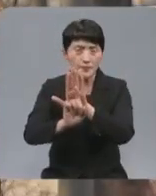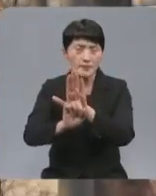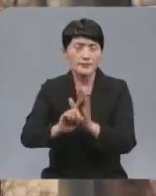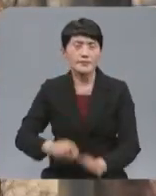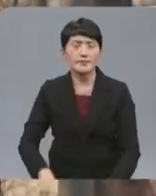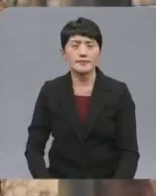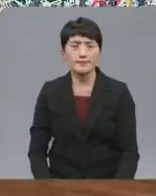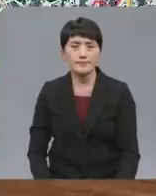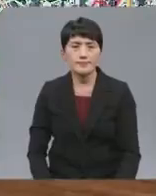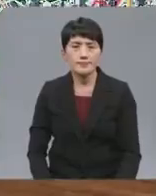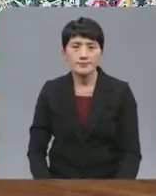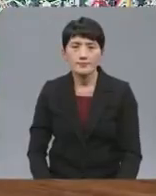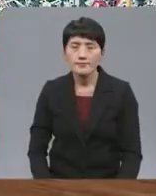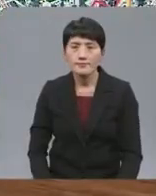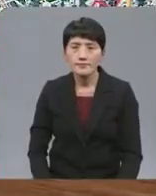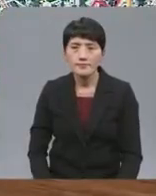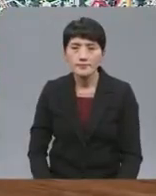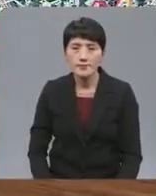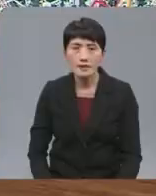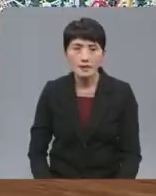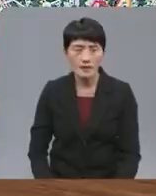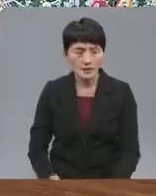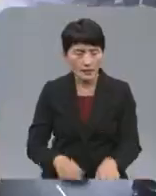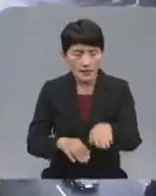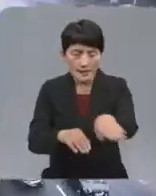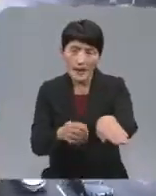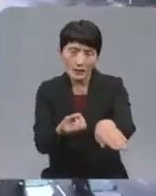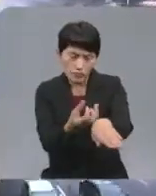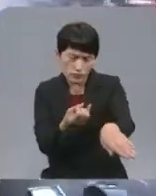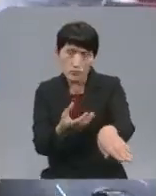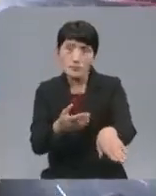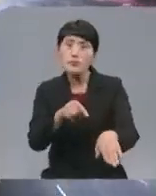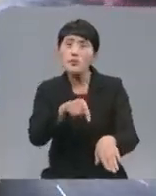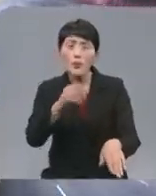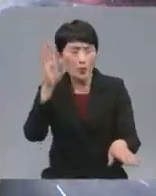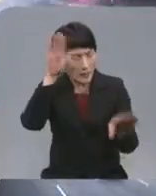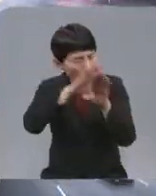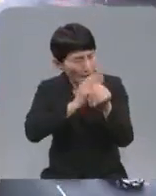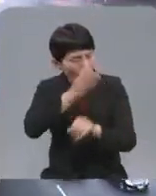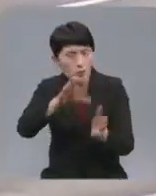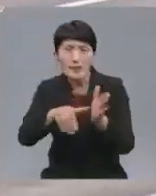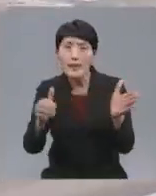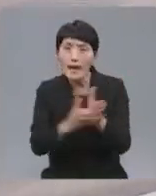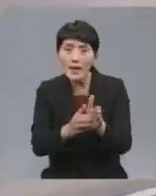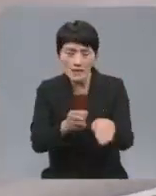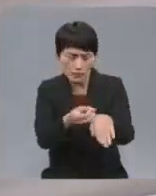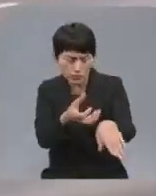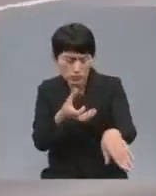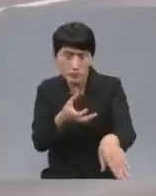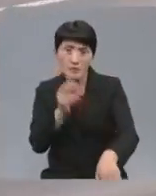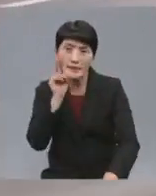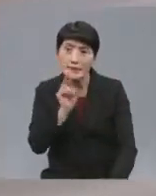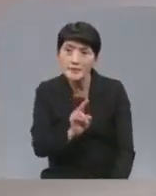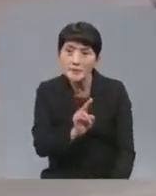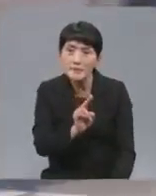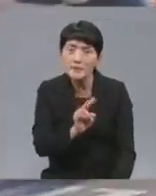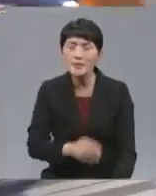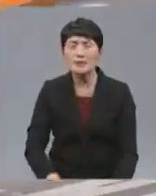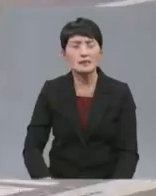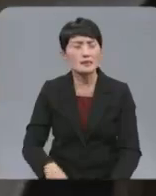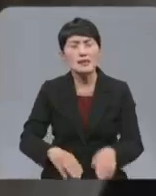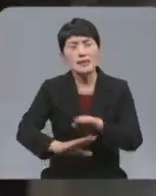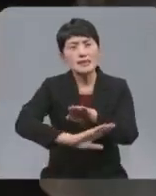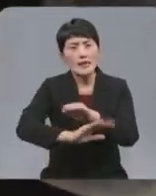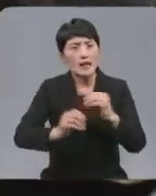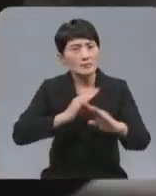районах с высоким уровнем микро пыли рекомендовано сократить время работы на строительных площадках